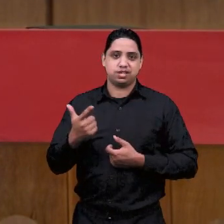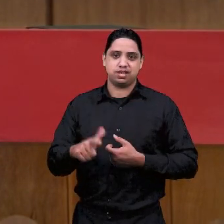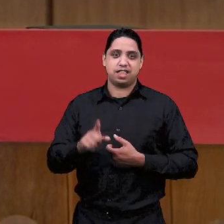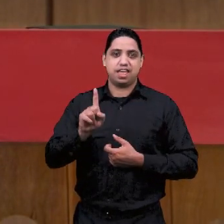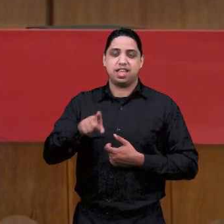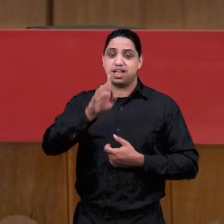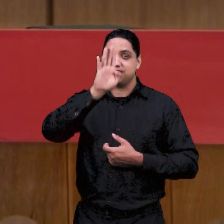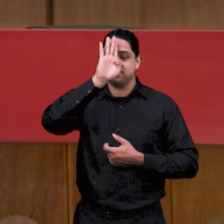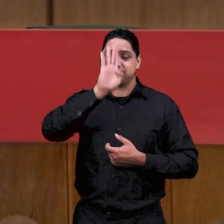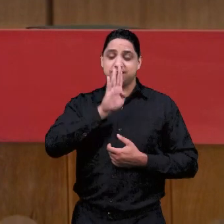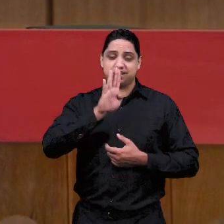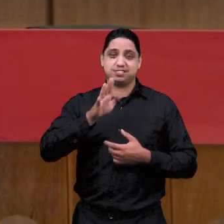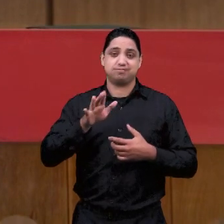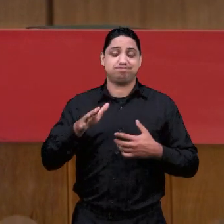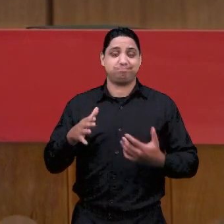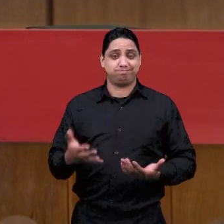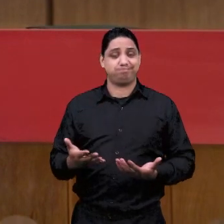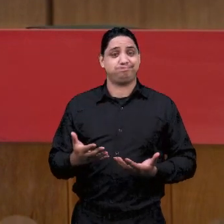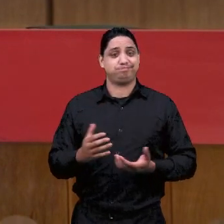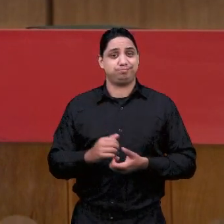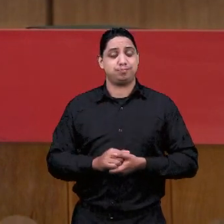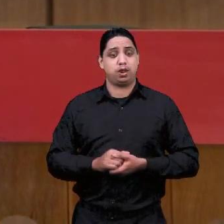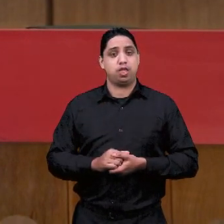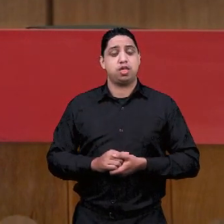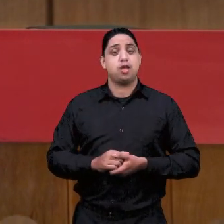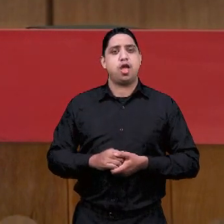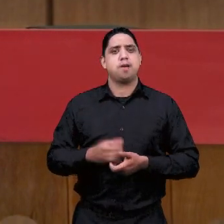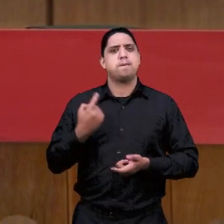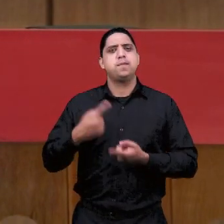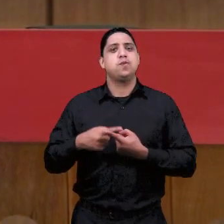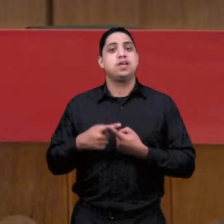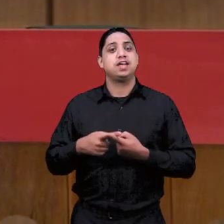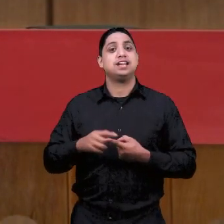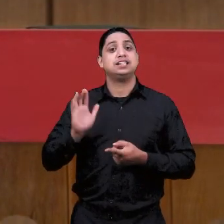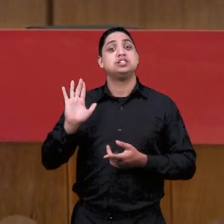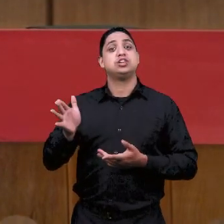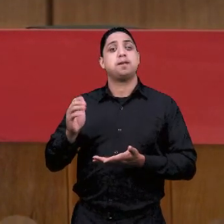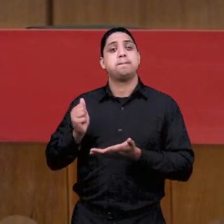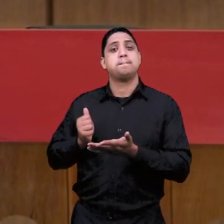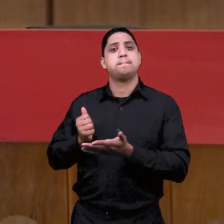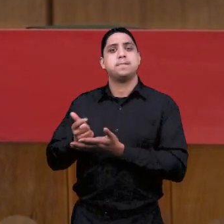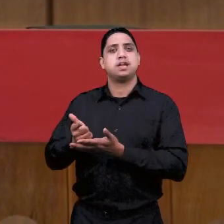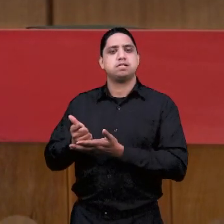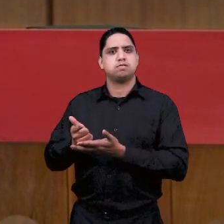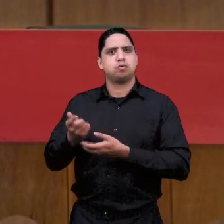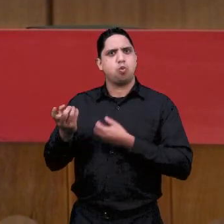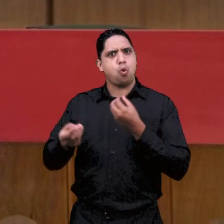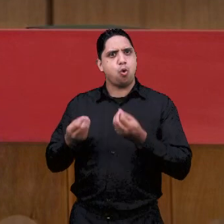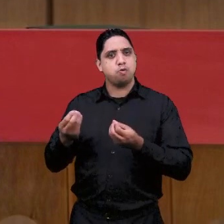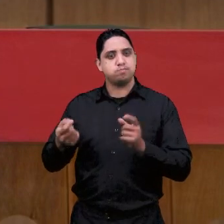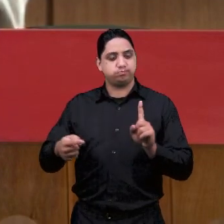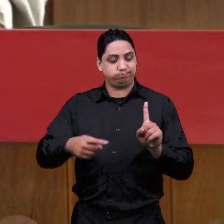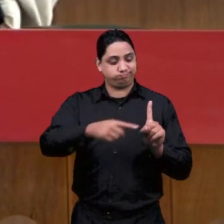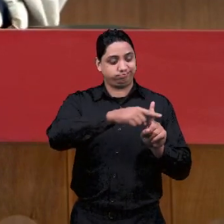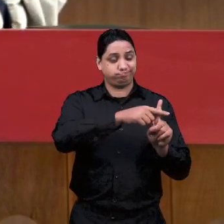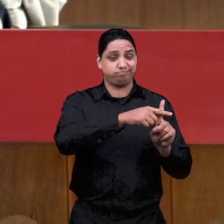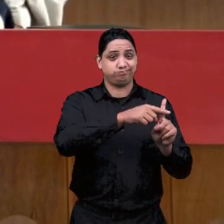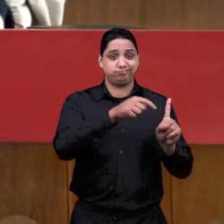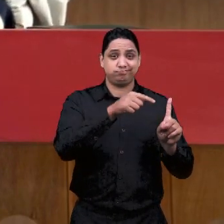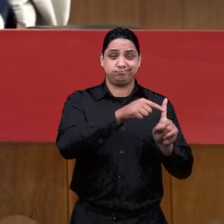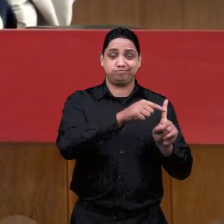Donc, qu'est-ce qui a été donné? C'est son sacrifice. Très bien. Et la femme de